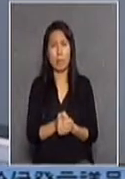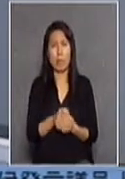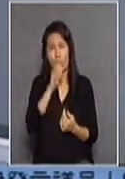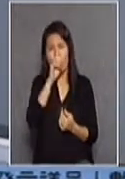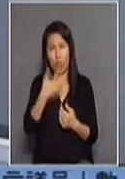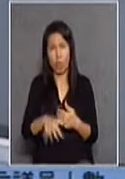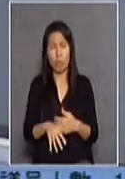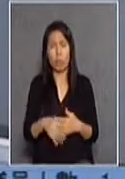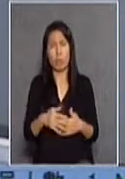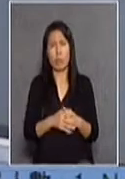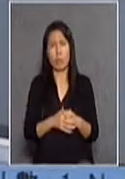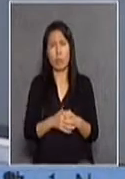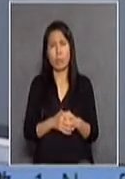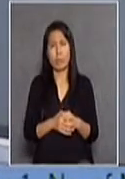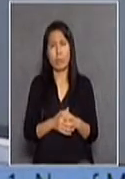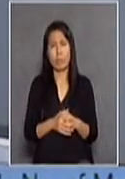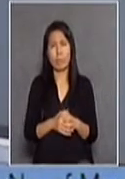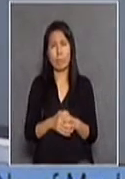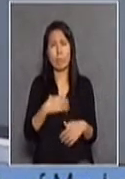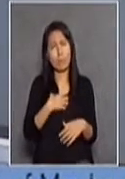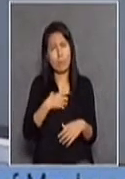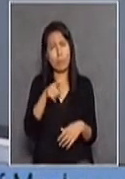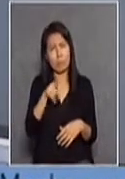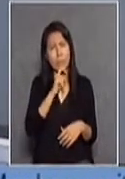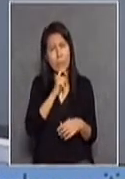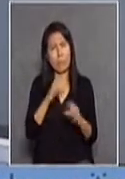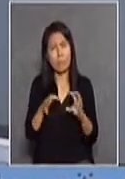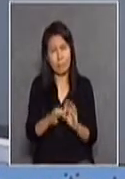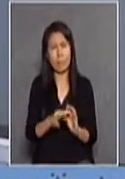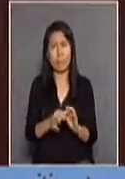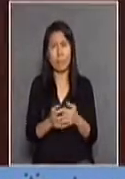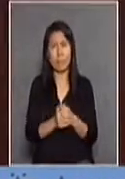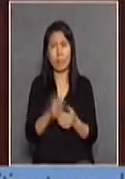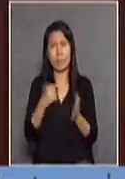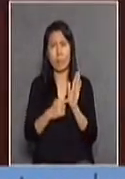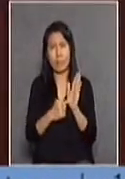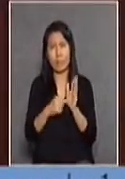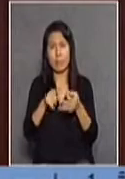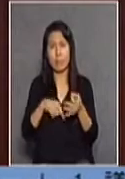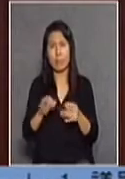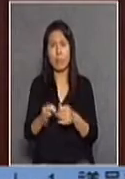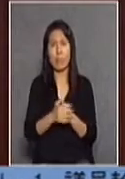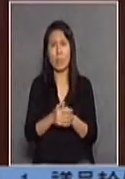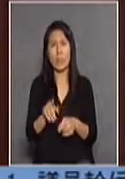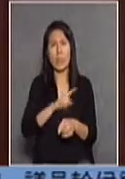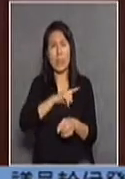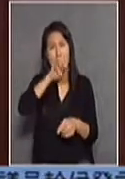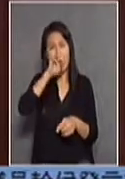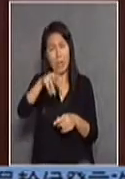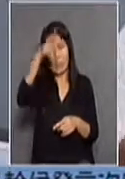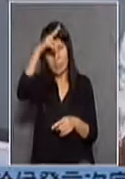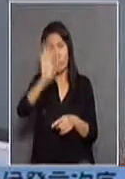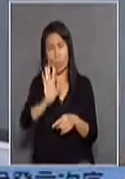啦。我覺得你都有份啊，哥，不過舉唔到例啊。呢個就係你叫呢個政府唔好